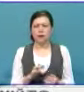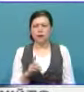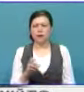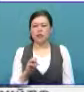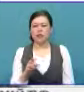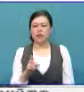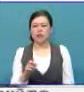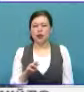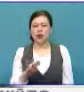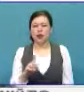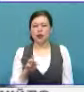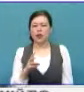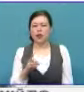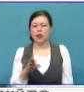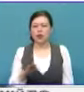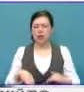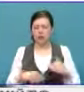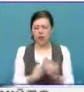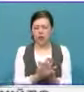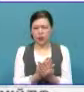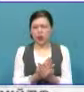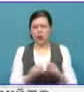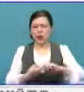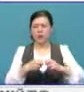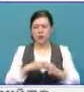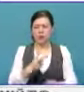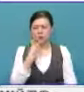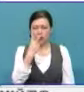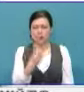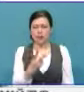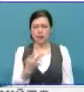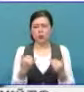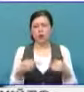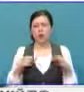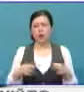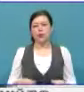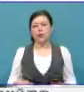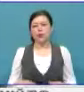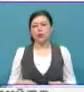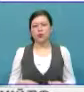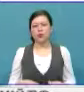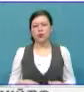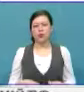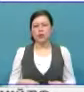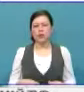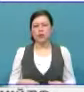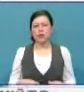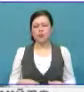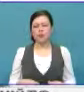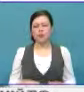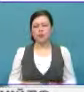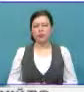фильтрациялық құралдарын жаңарту мәселелері қарастырылып жатыр. Бүгінгі таңда осы прокуратурамен және жергілікті атқарушы органдармен атқарылған іс шаралар